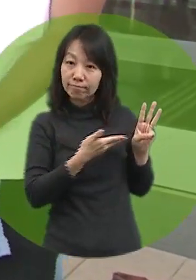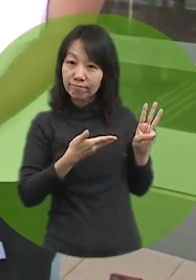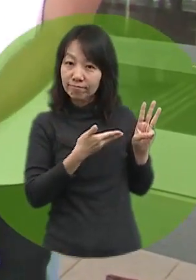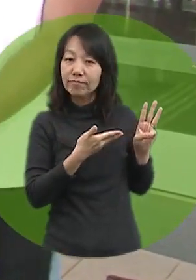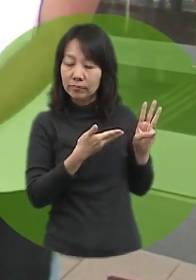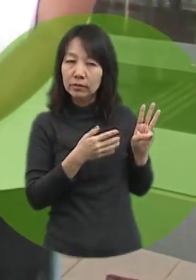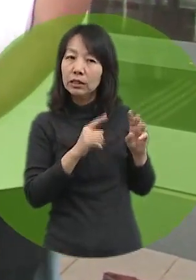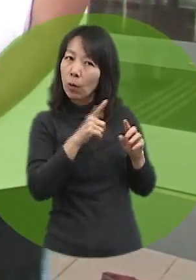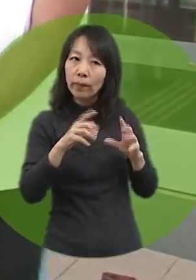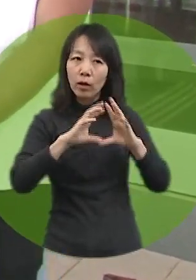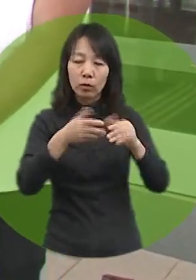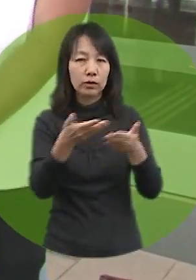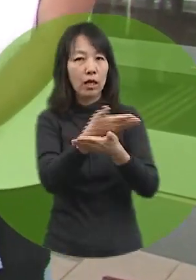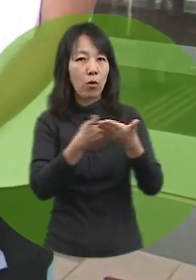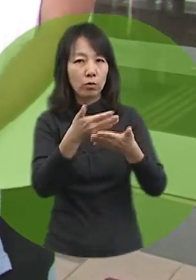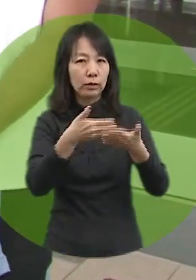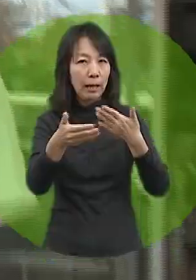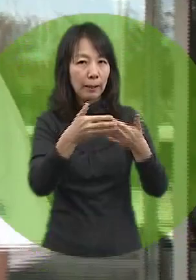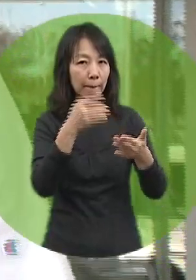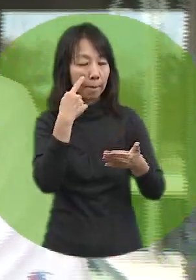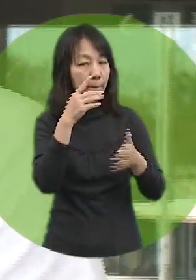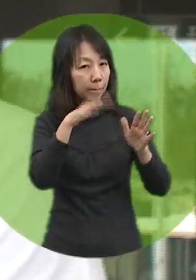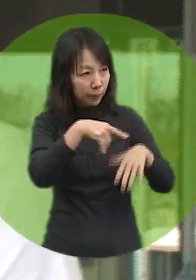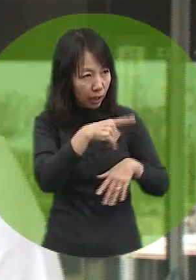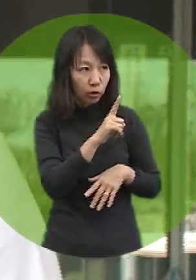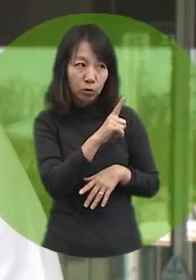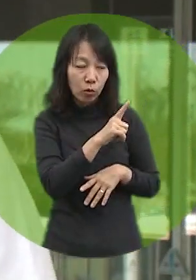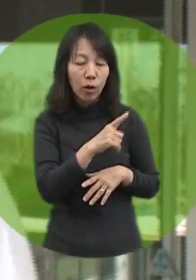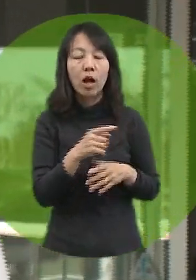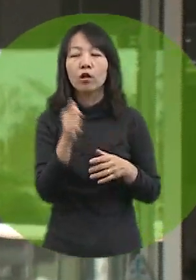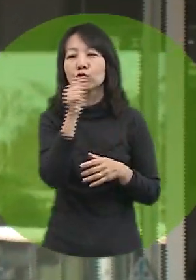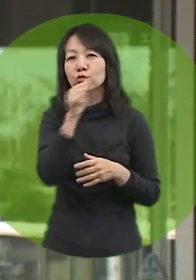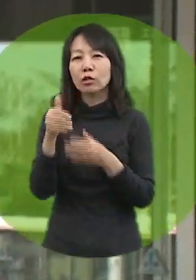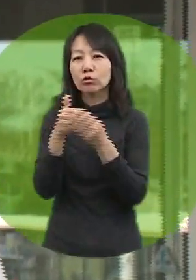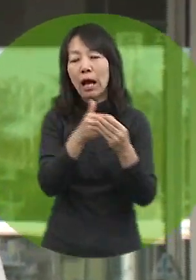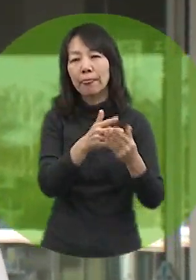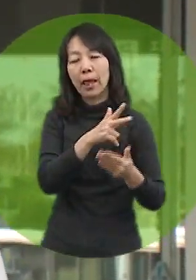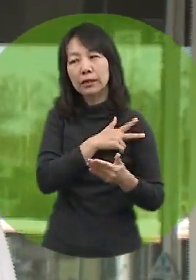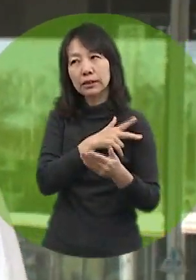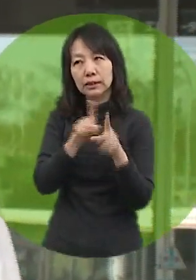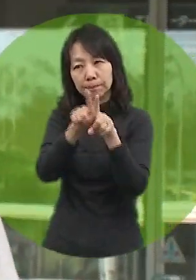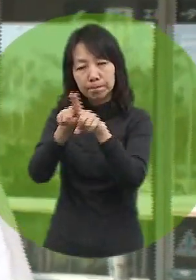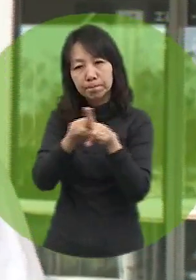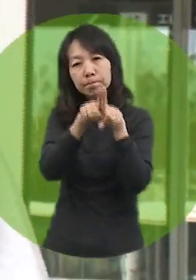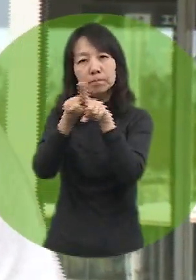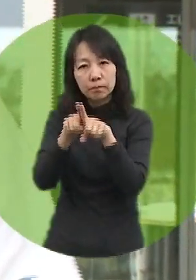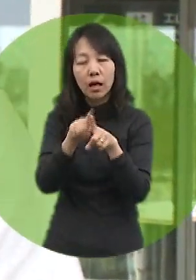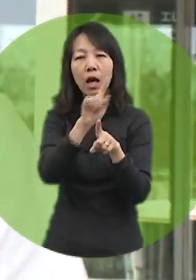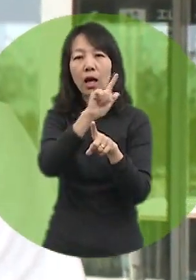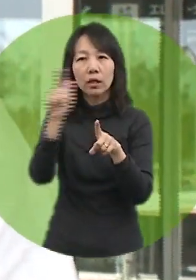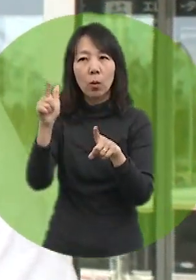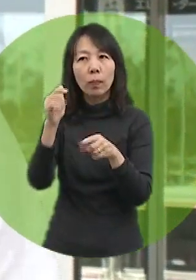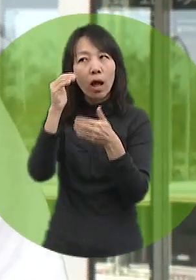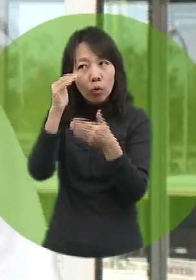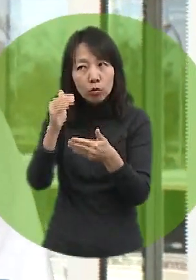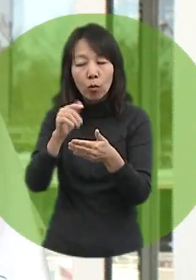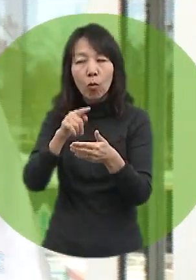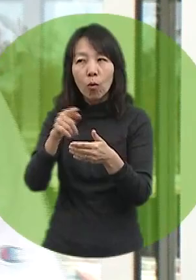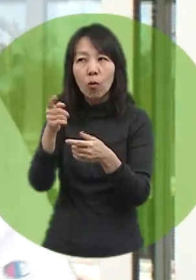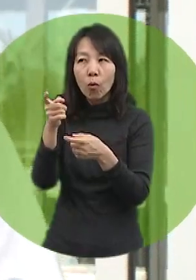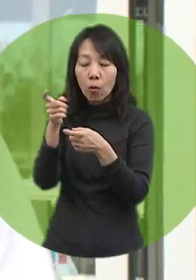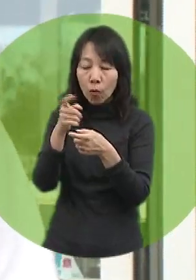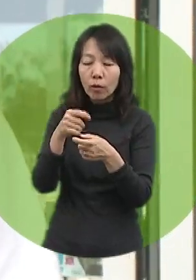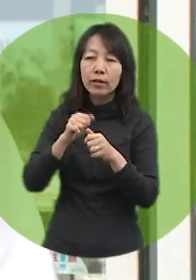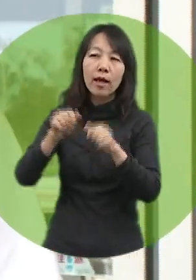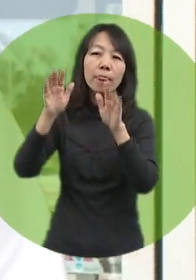際交流体験をしてみてどうでしたか。 いや、通訳案内士の方に密着してですね、もういろんなことをして観光客の増加